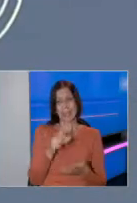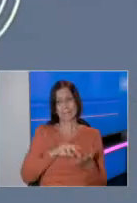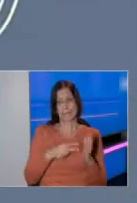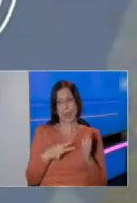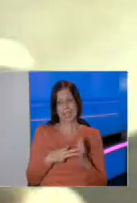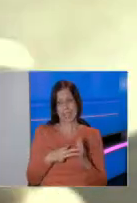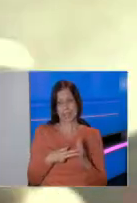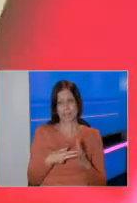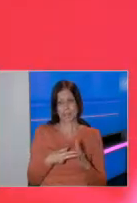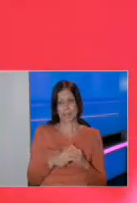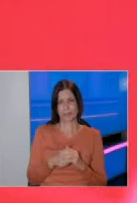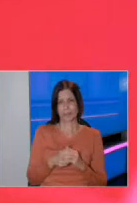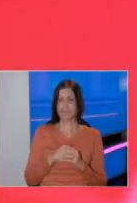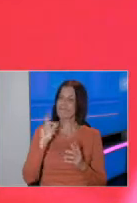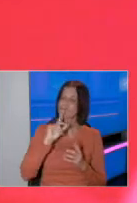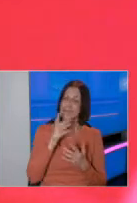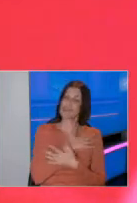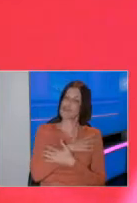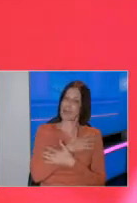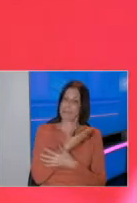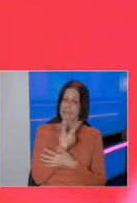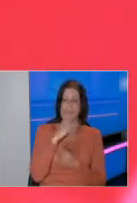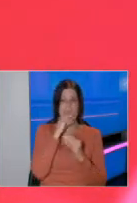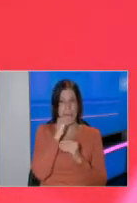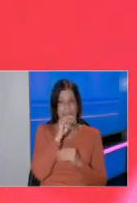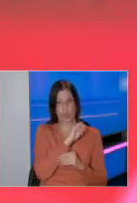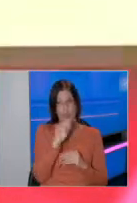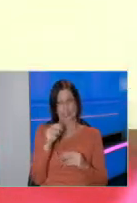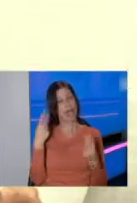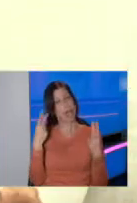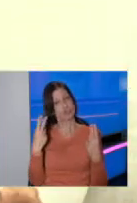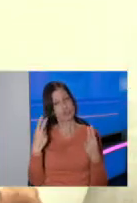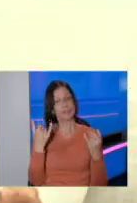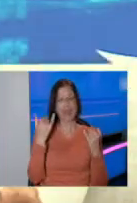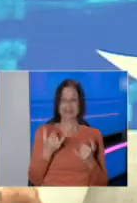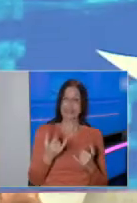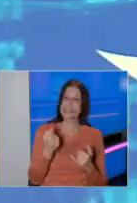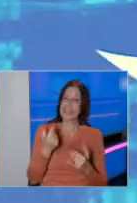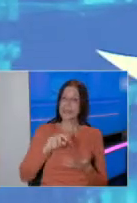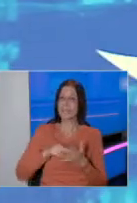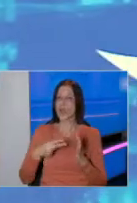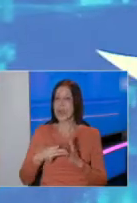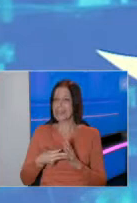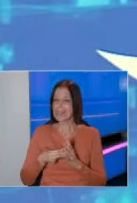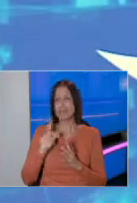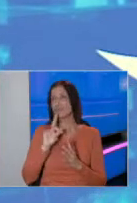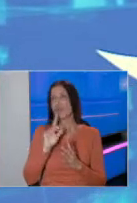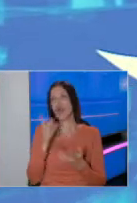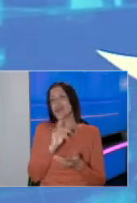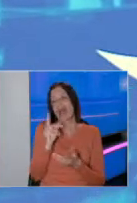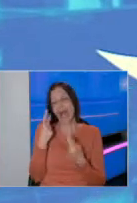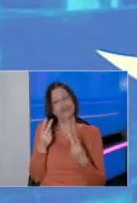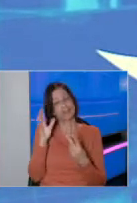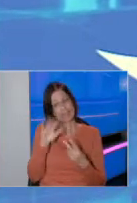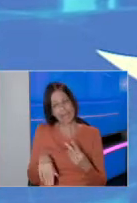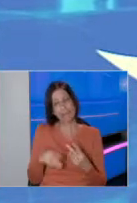פוליטיקה למי שמחבב את זה. אז דיברנו על עניינים חשובים, בואו תנו קצת פוליטיקה, לא שהיא לא חשובה, אבל יש לה